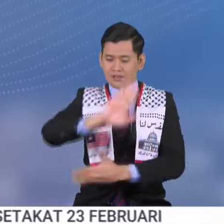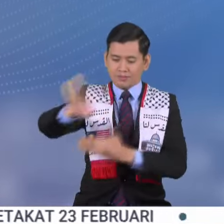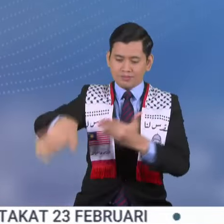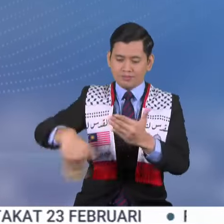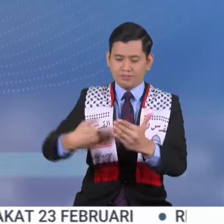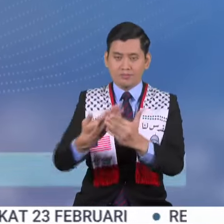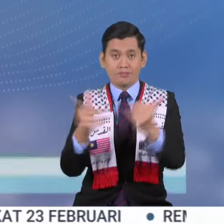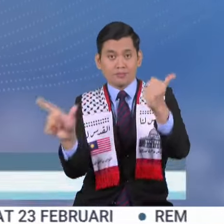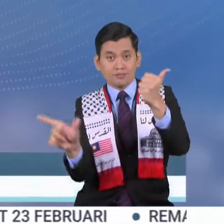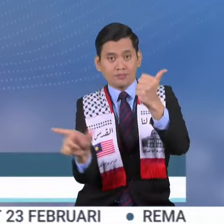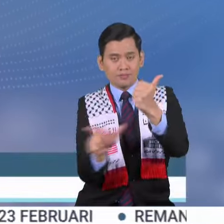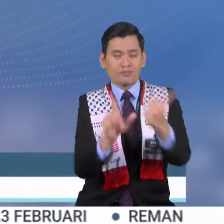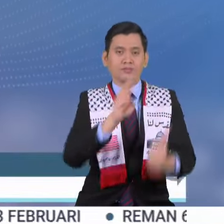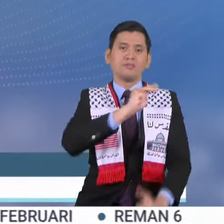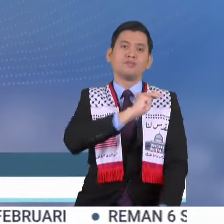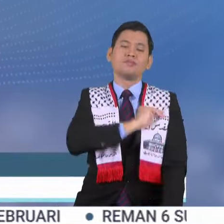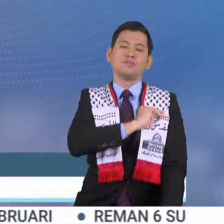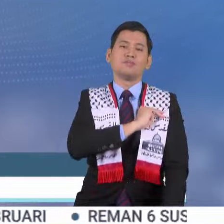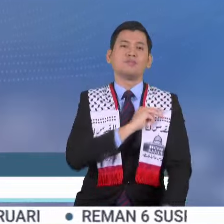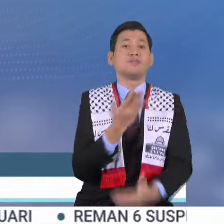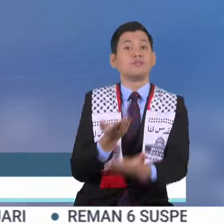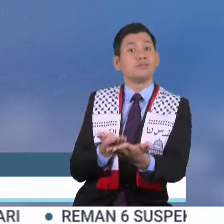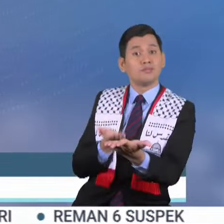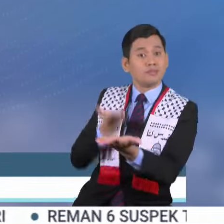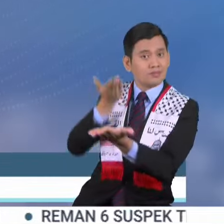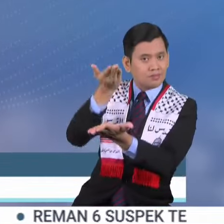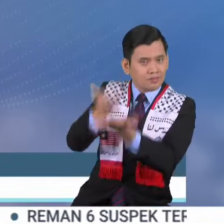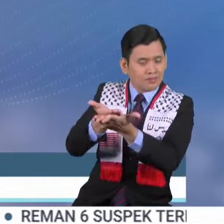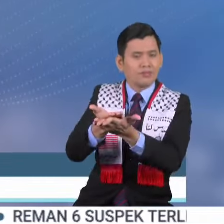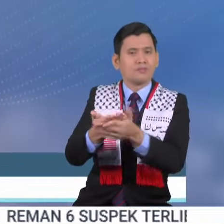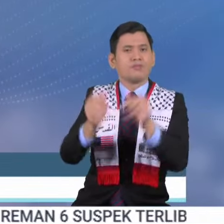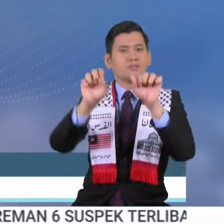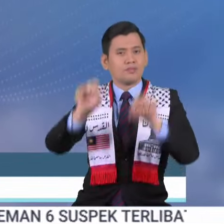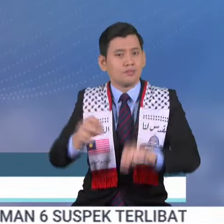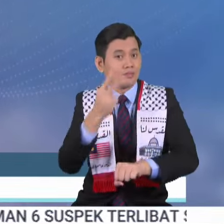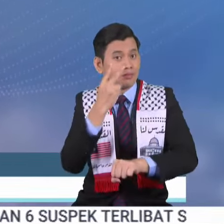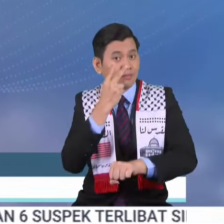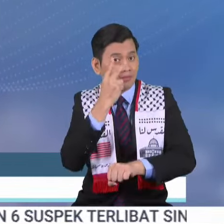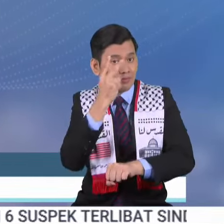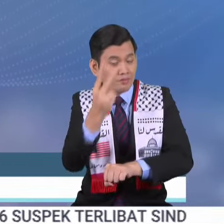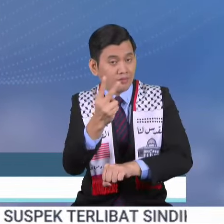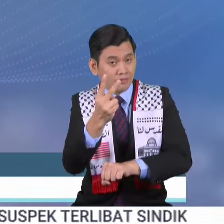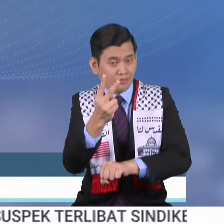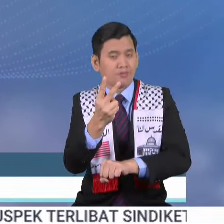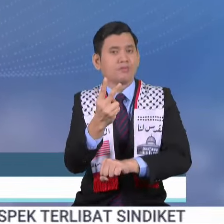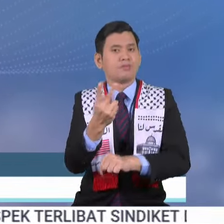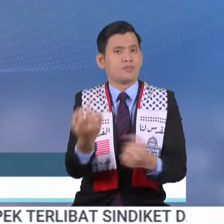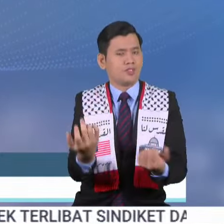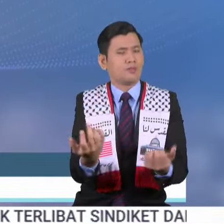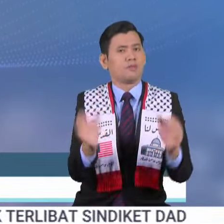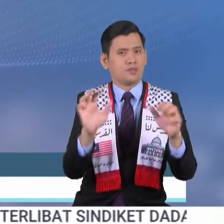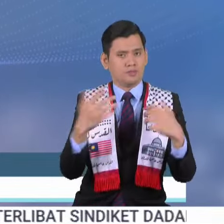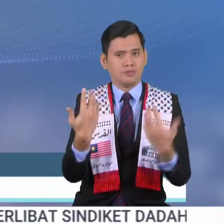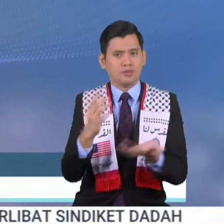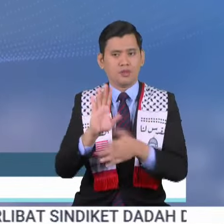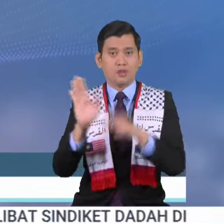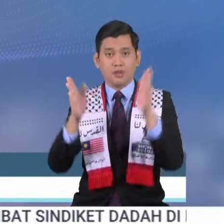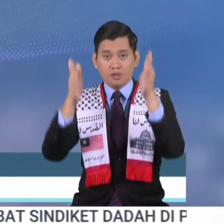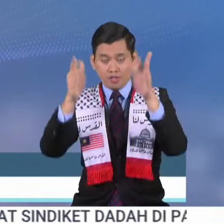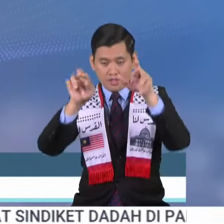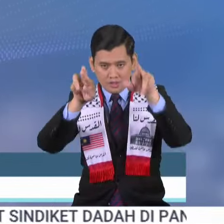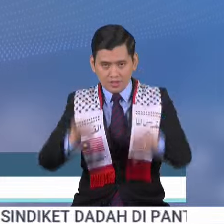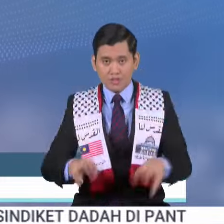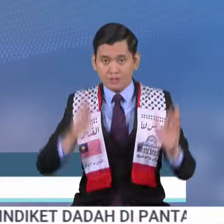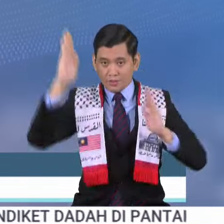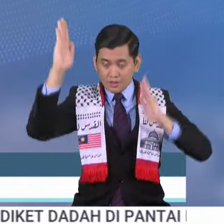Datuk Seri dr Ahmad Zahid Hamidi berkata cadangan tersebut bagi memastikan pemilikan serta penguasaan Bumiputera dalam ekonomi